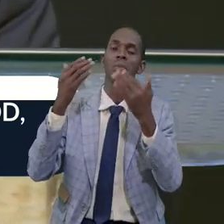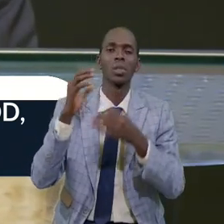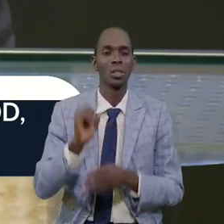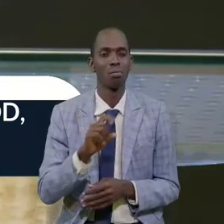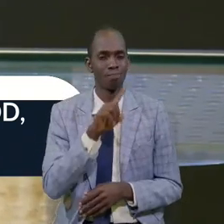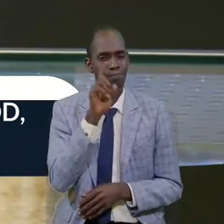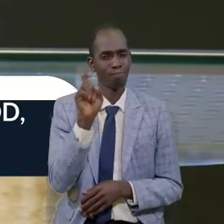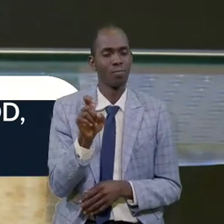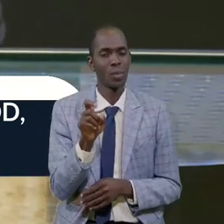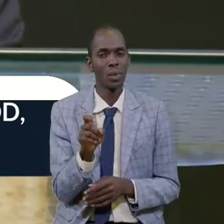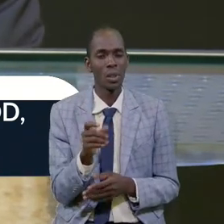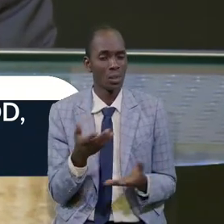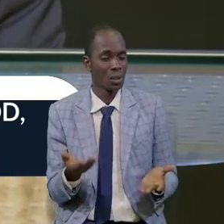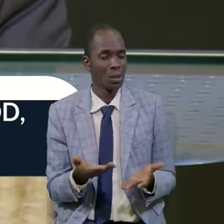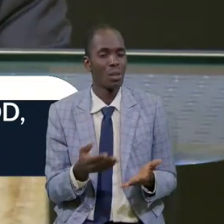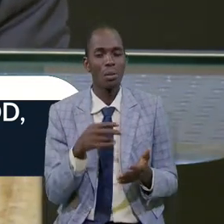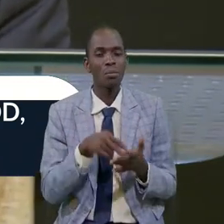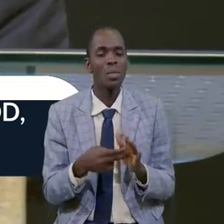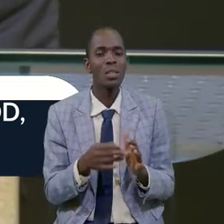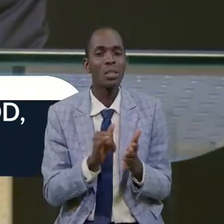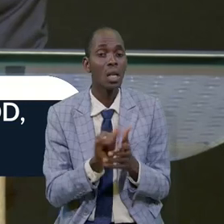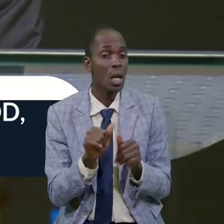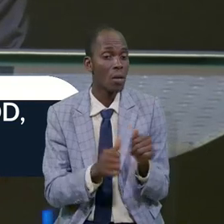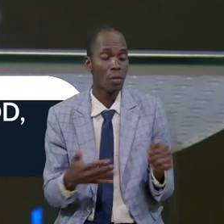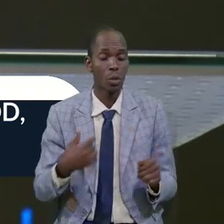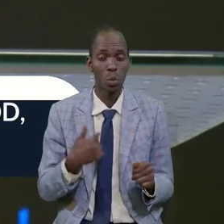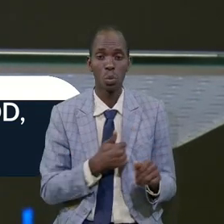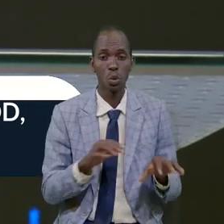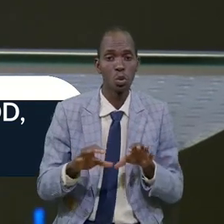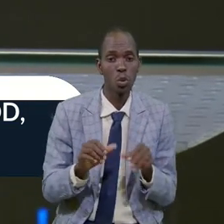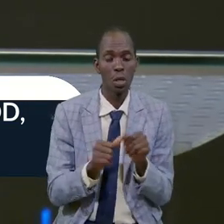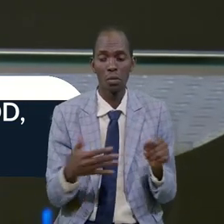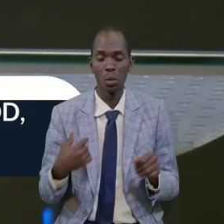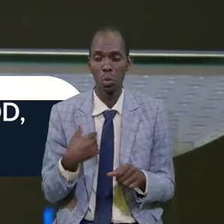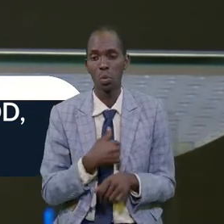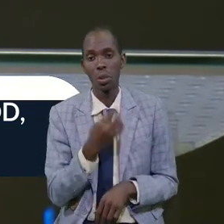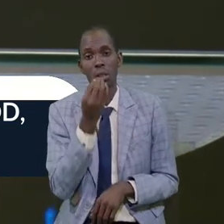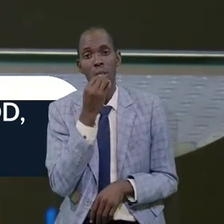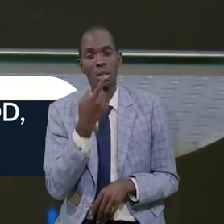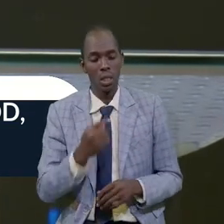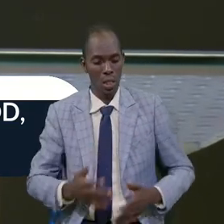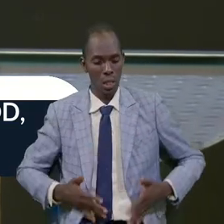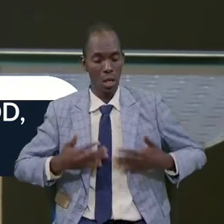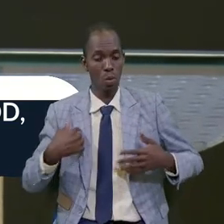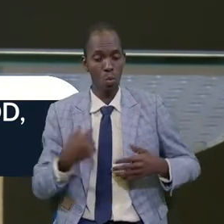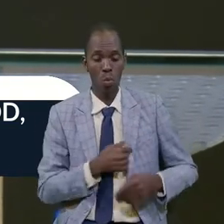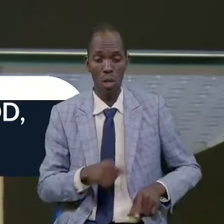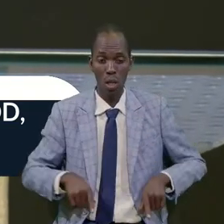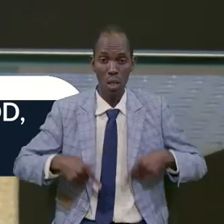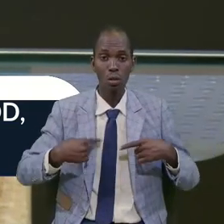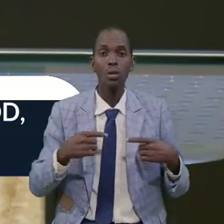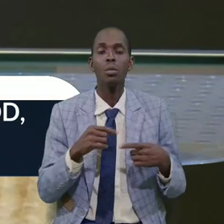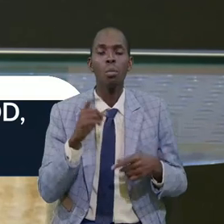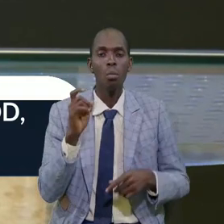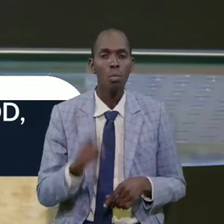Et nous dit que tout ce que nous faisons, tout ce qu'on mange et la vie que nous menons ne